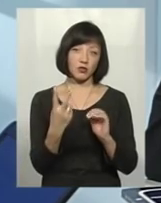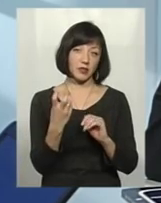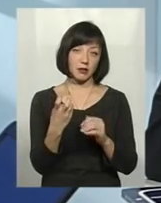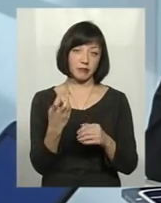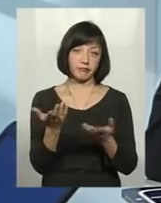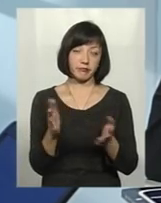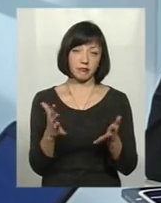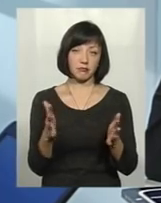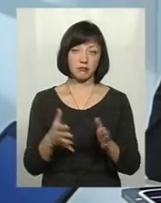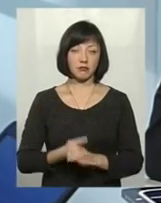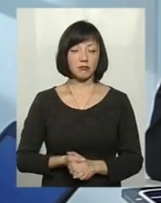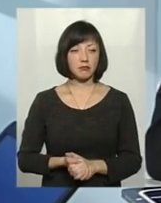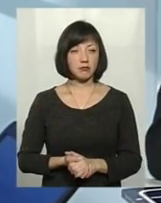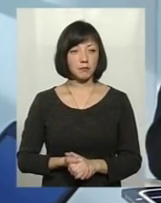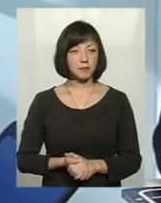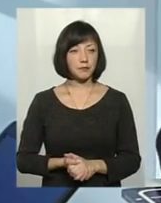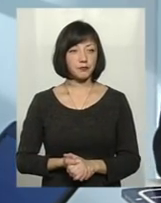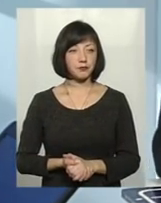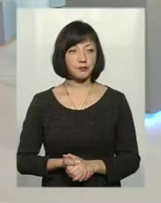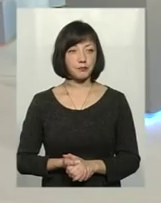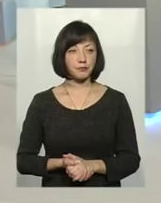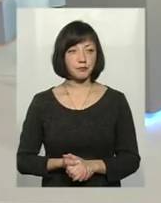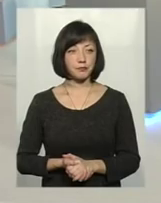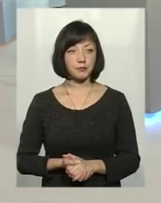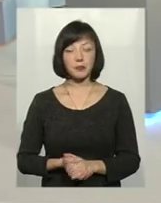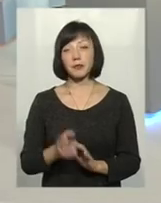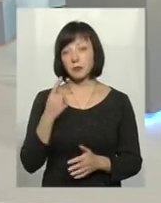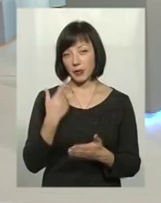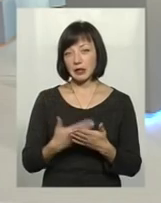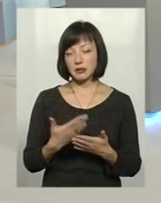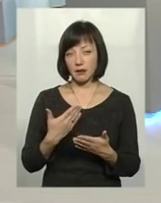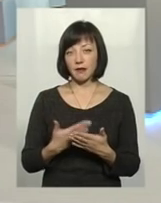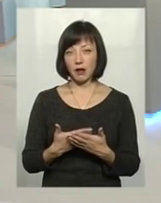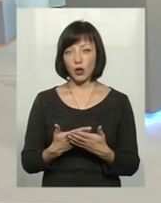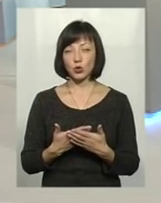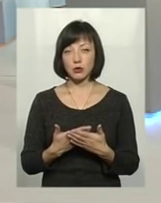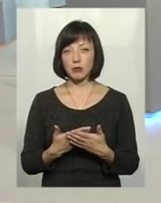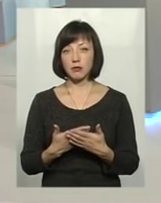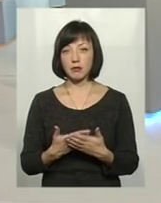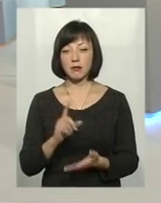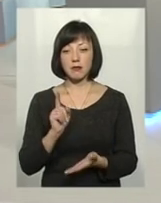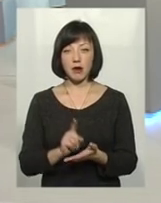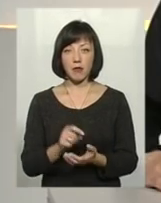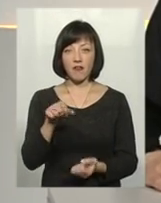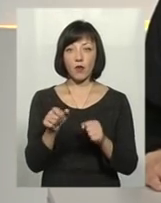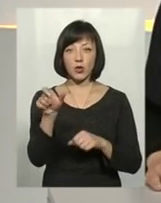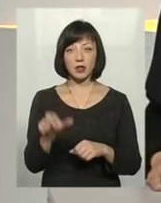1200, більше 1200 гривень. Ну, здавалося б, мав би водій